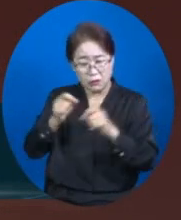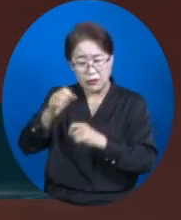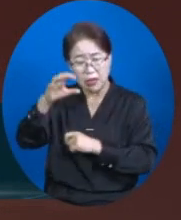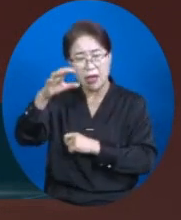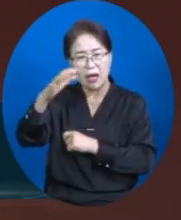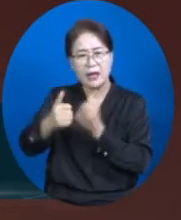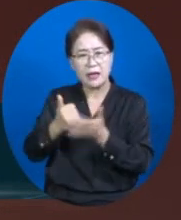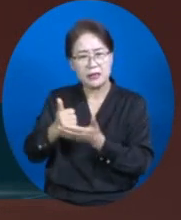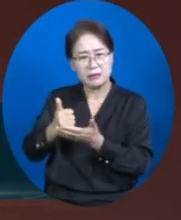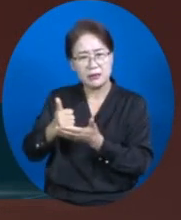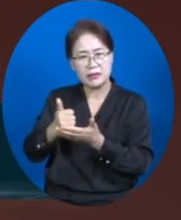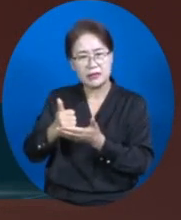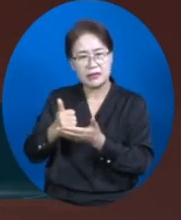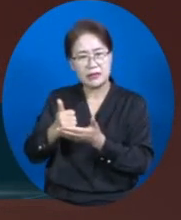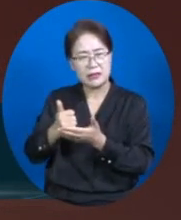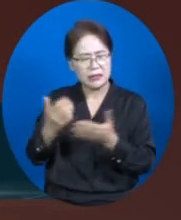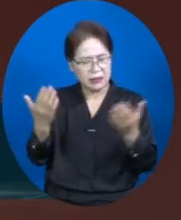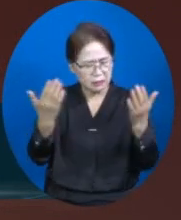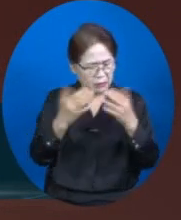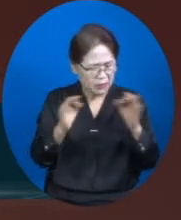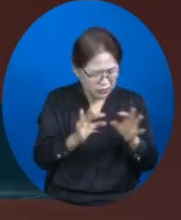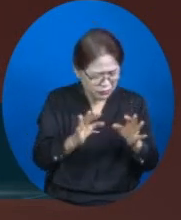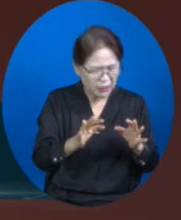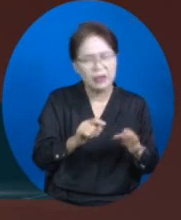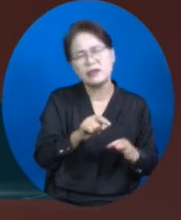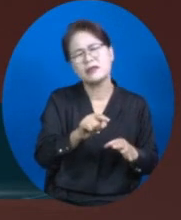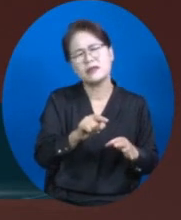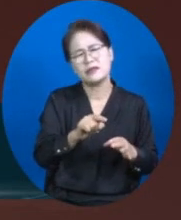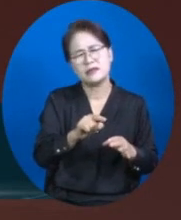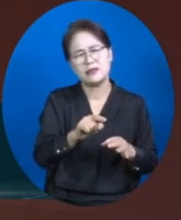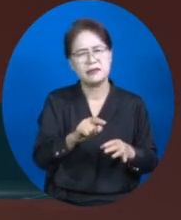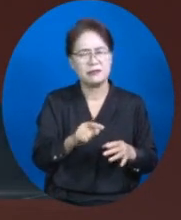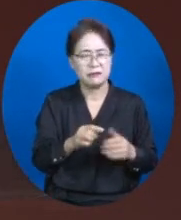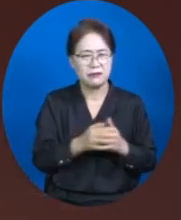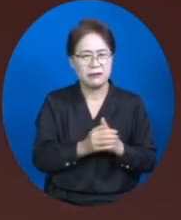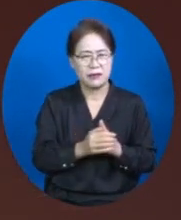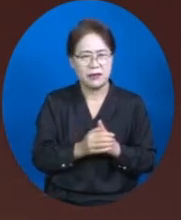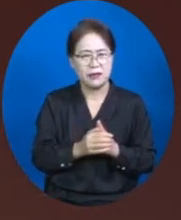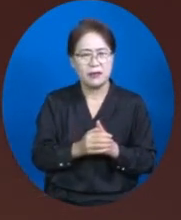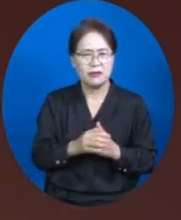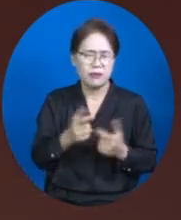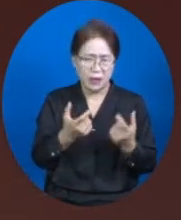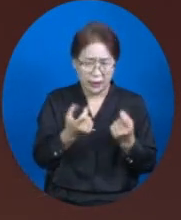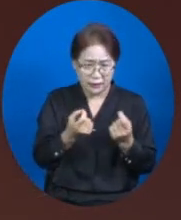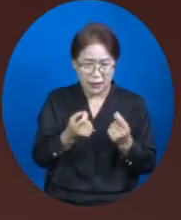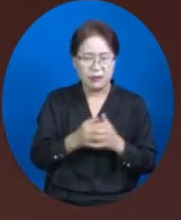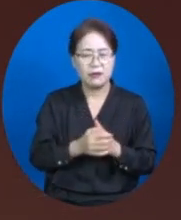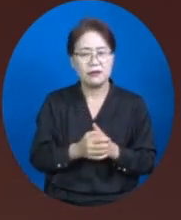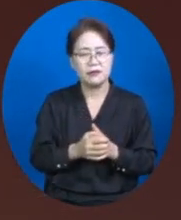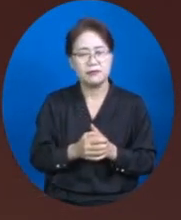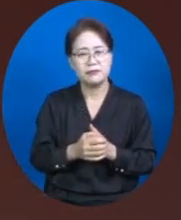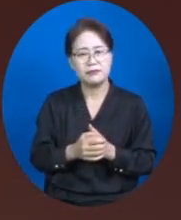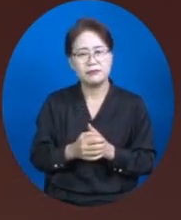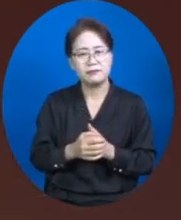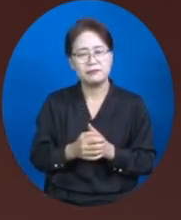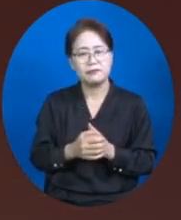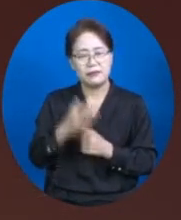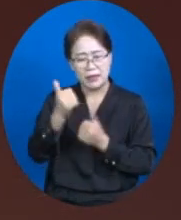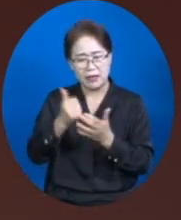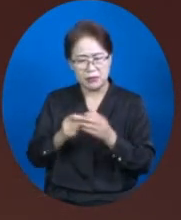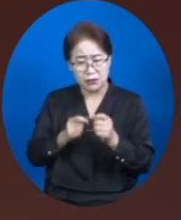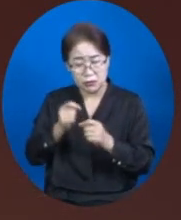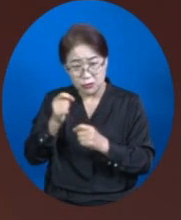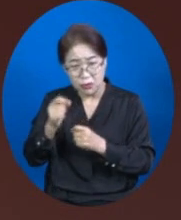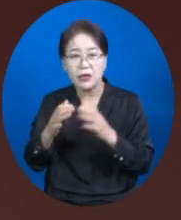앞에서는 밤에 한 순간 한 정점에 불과하다라고 말씀하십니다 하나님은 이렇게 영원하십니다 그렇지만